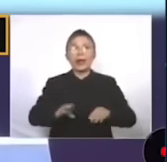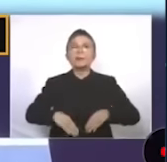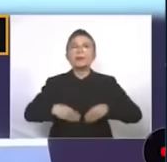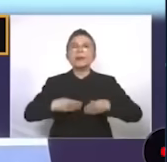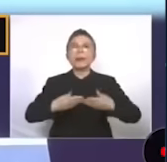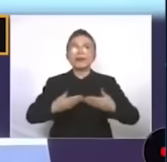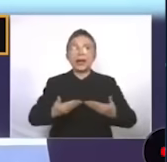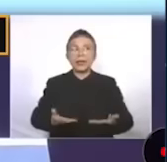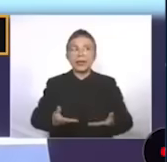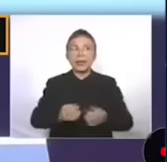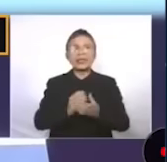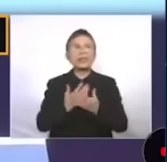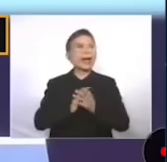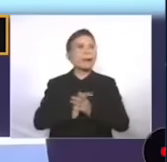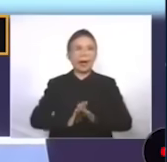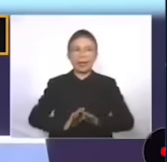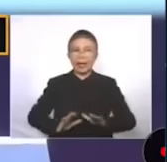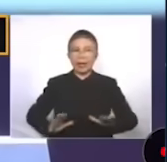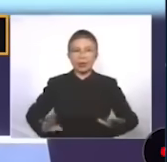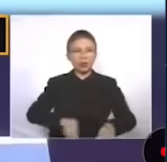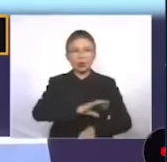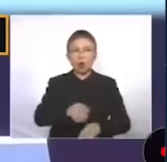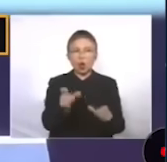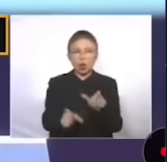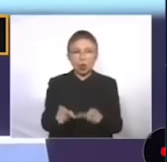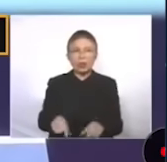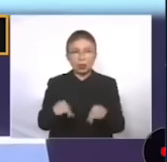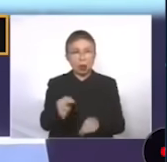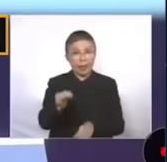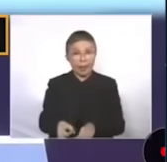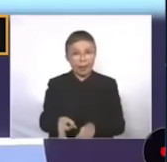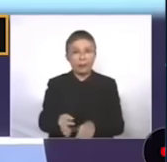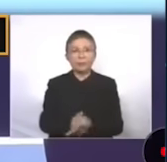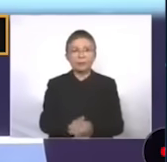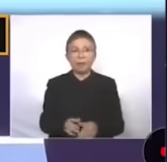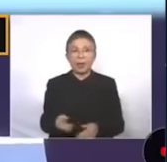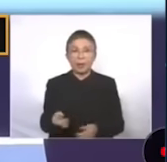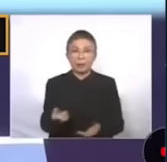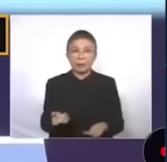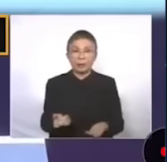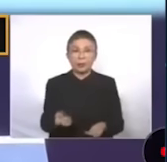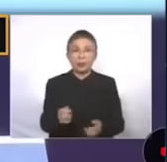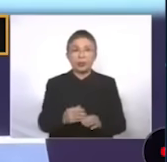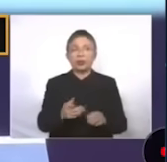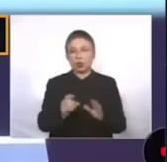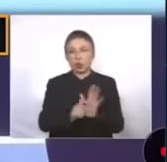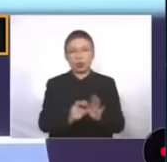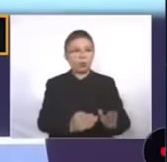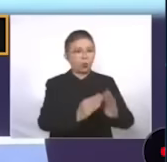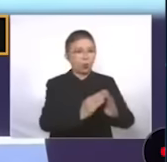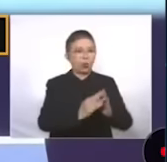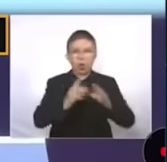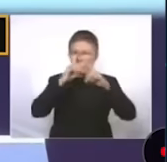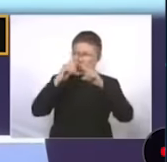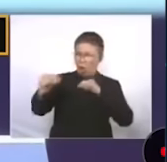orang-orang yang berbuat bohong ya itulah mengapa sekarang ini tampaknya ada ee satu video